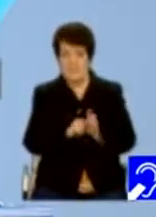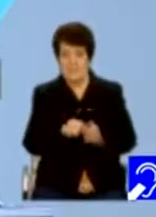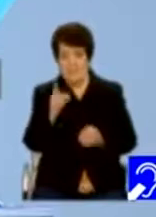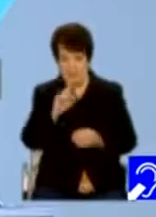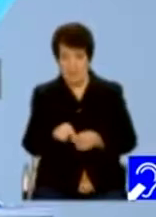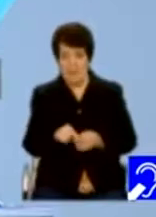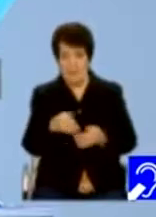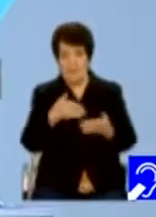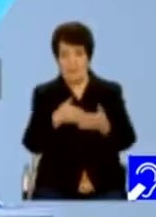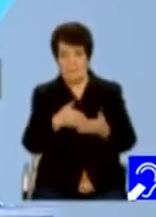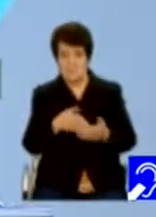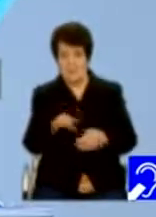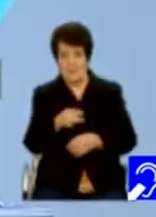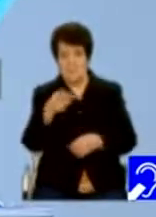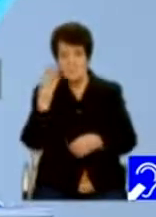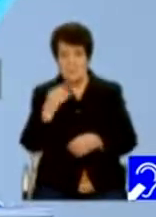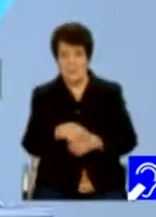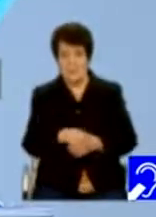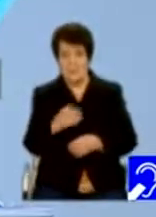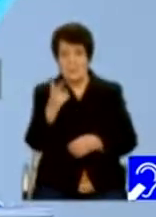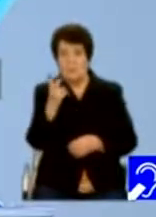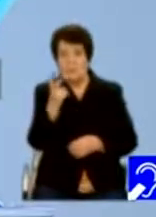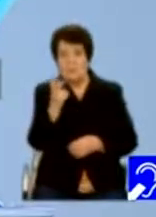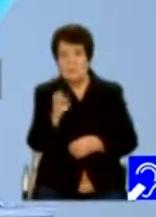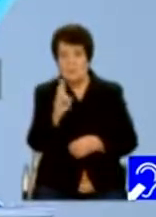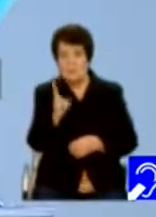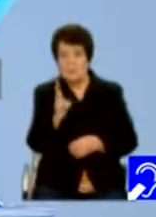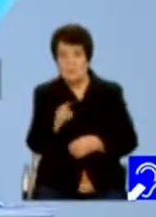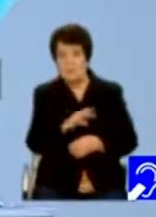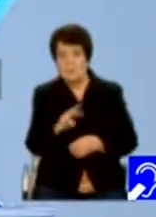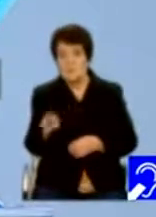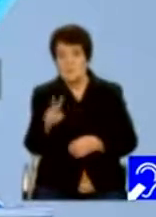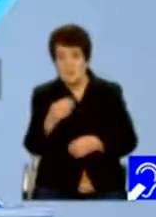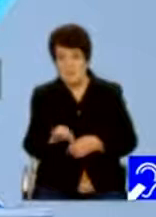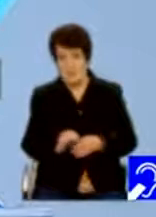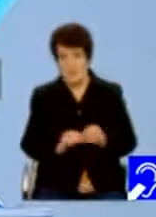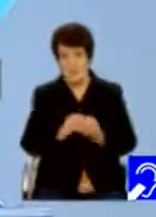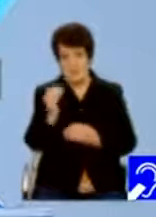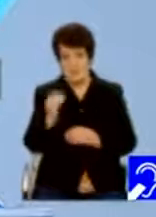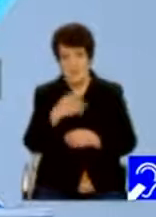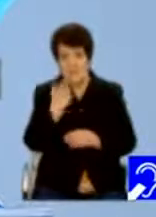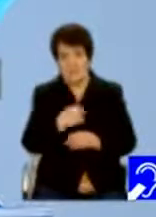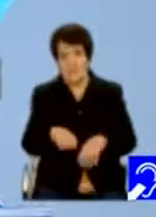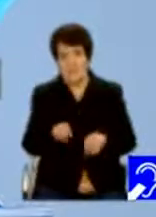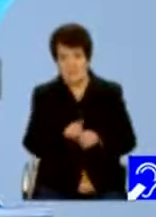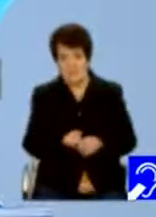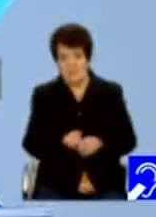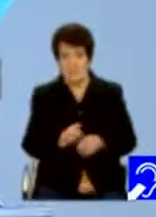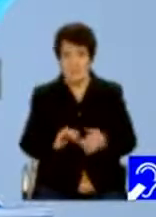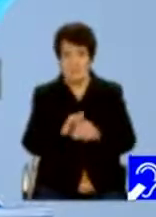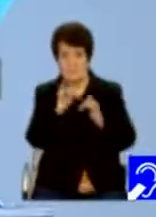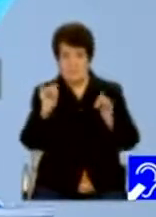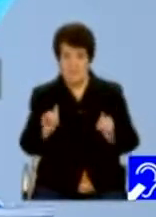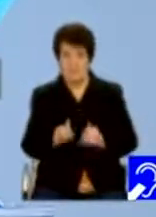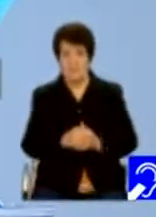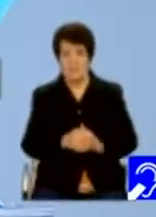știți care e pensia maximală în Republica Moldova? 220.000 de lei. Se plafonează pensia maximală și din acest cont se mărește